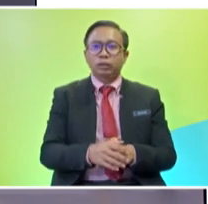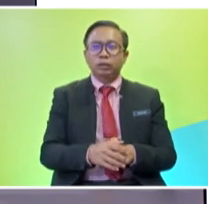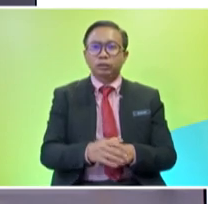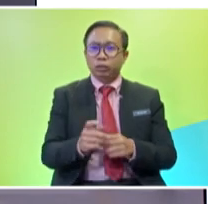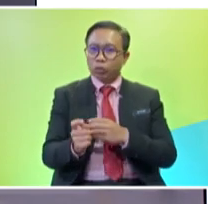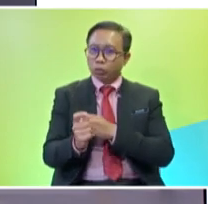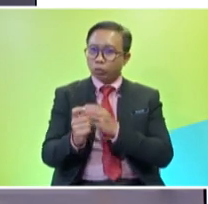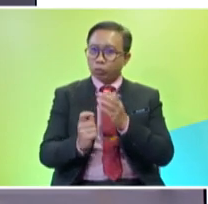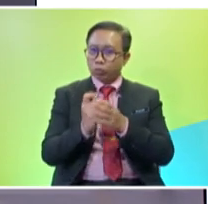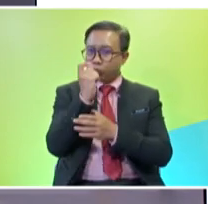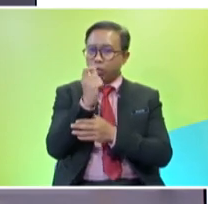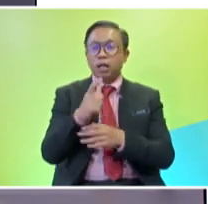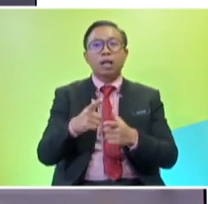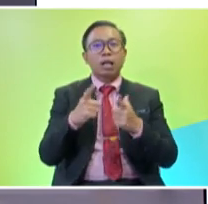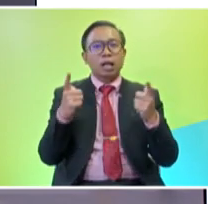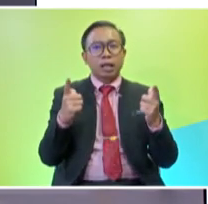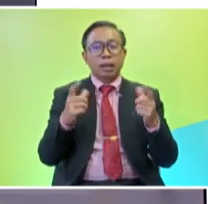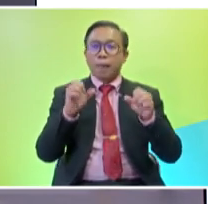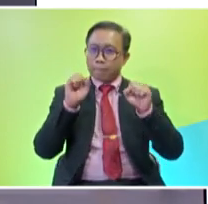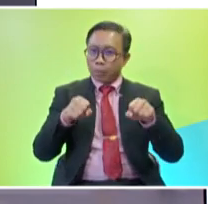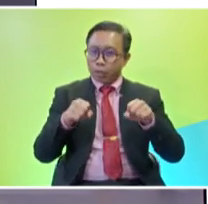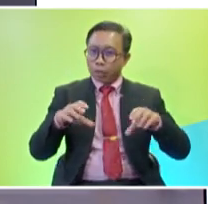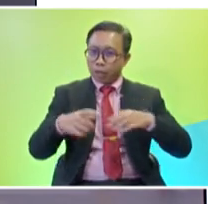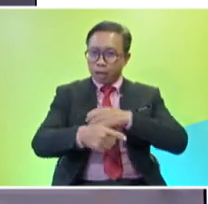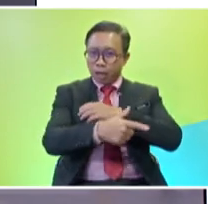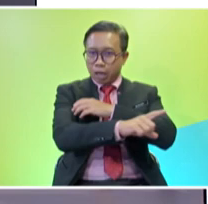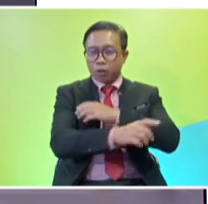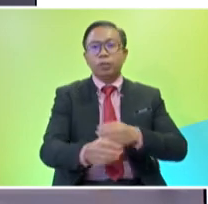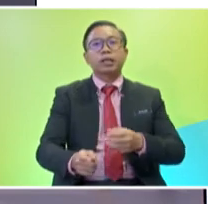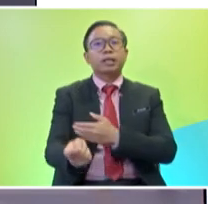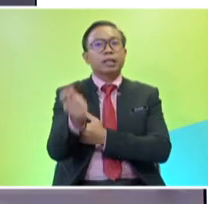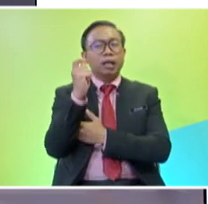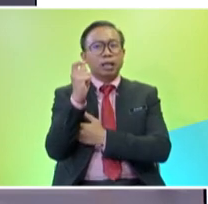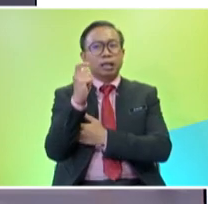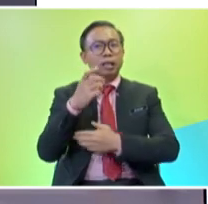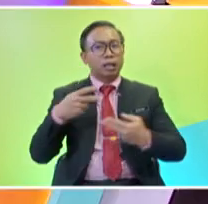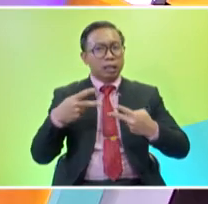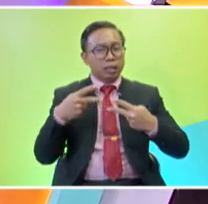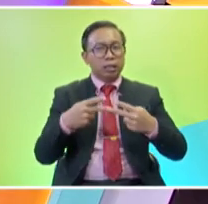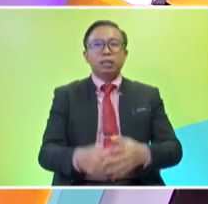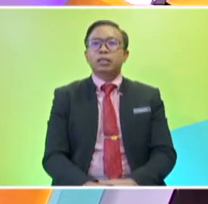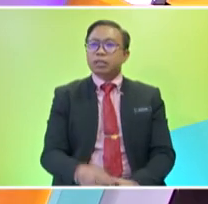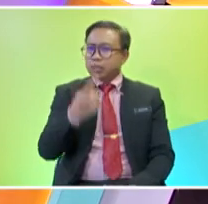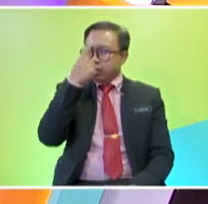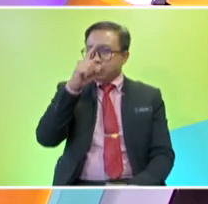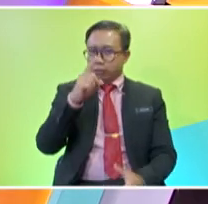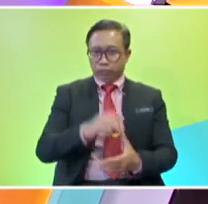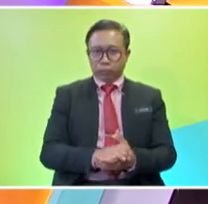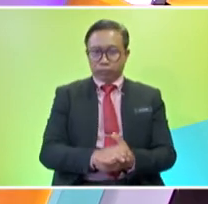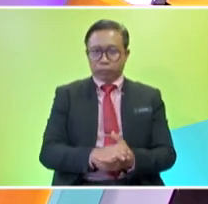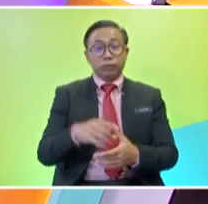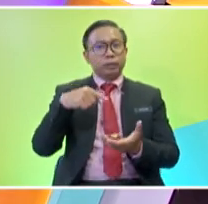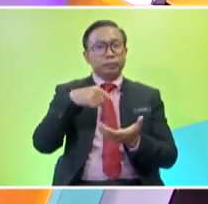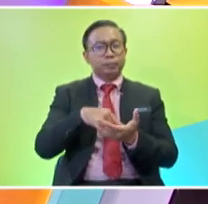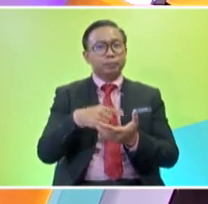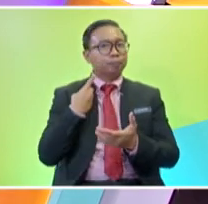lain termasuk air laut boleh menghasilkan tenaga elektrik jadi untuk aplikasi ini